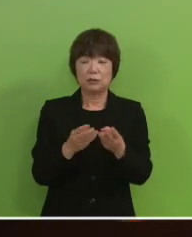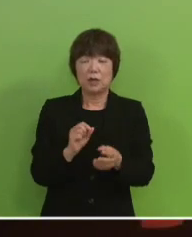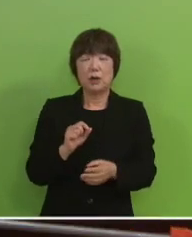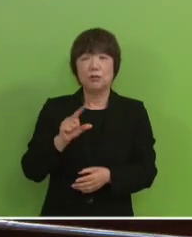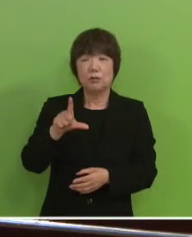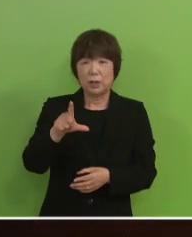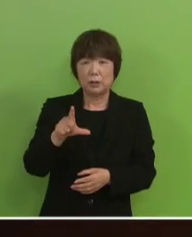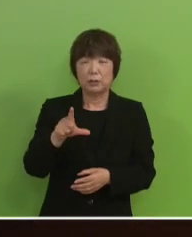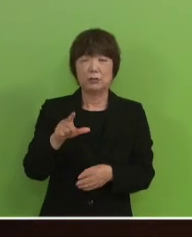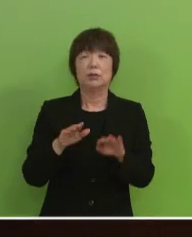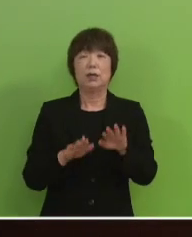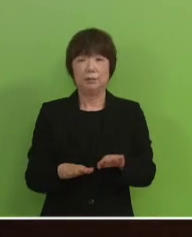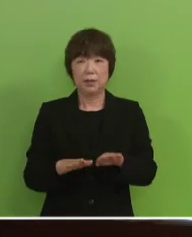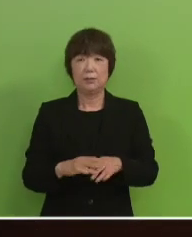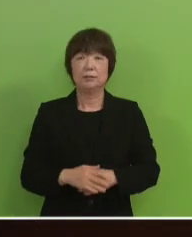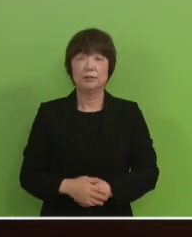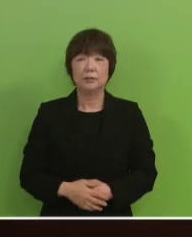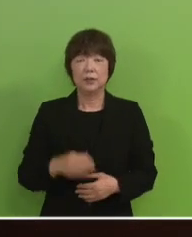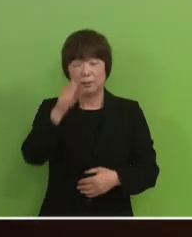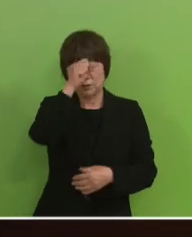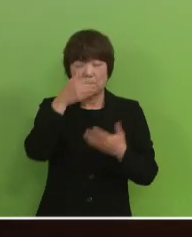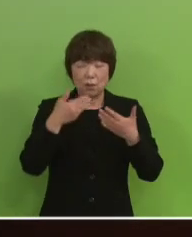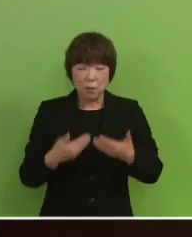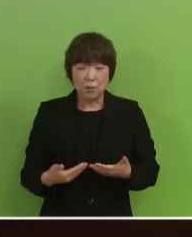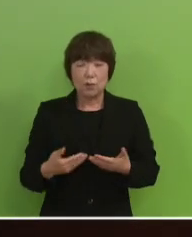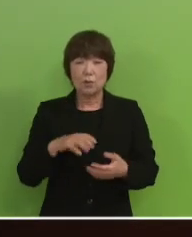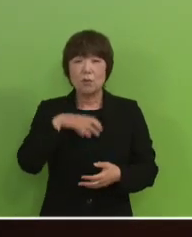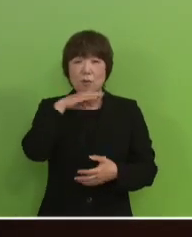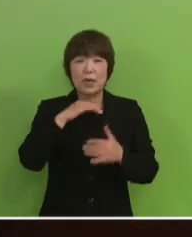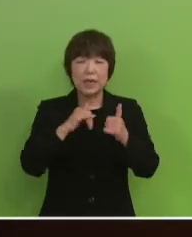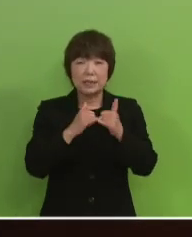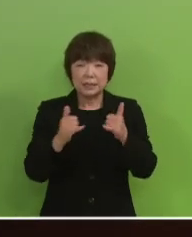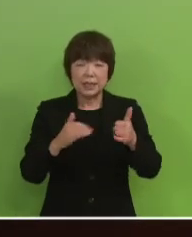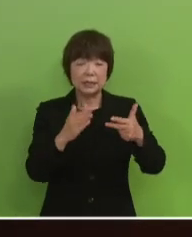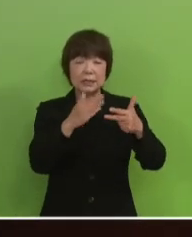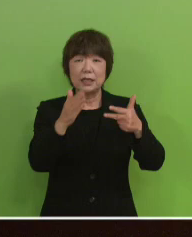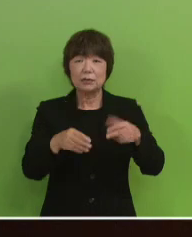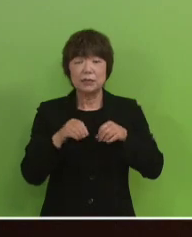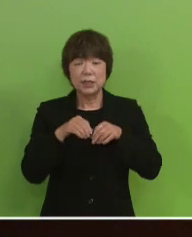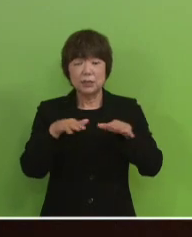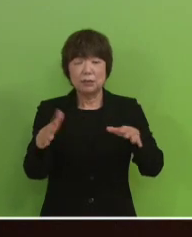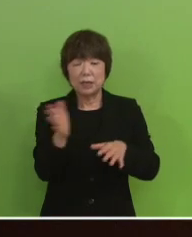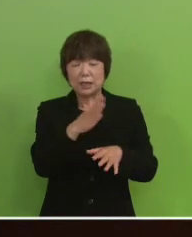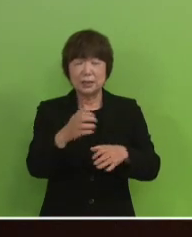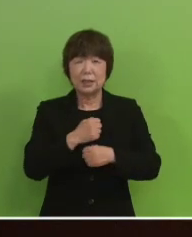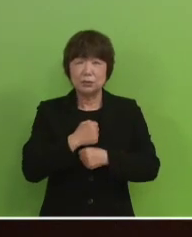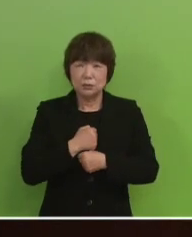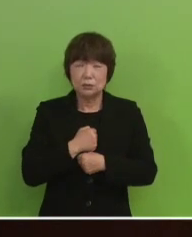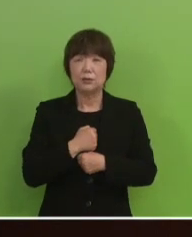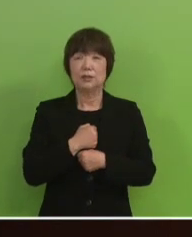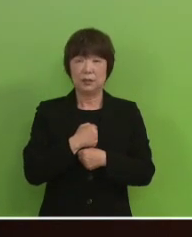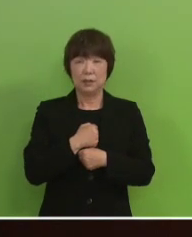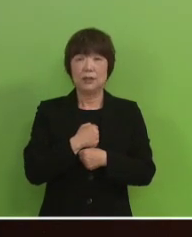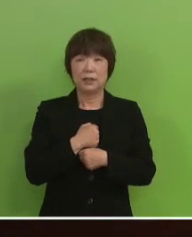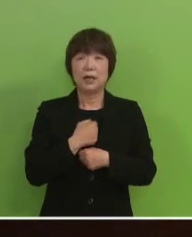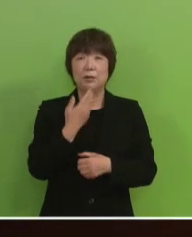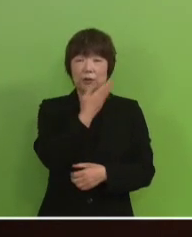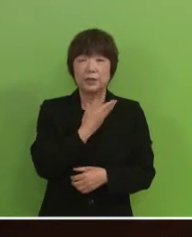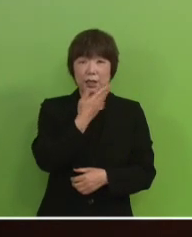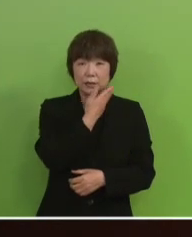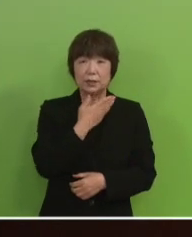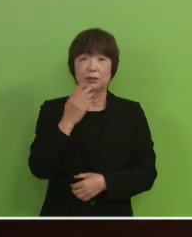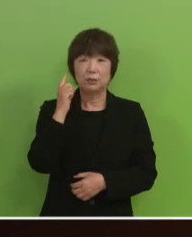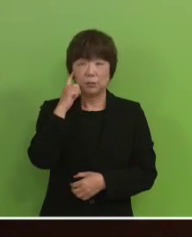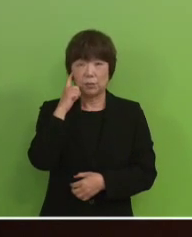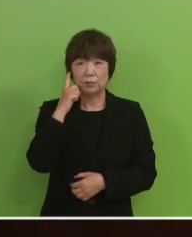おります重症化リスクの高い高齢者施設等に広がらないようにすることが非常に重要です数